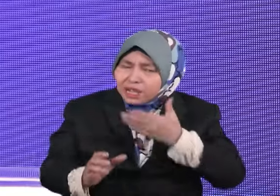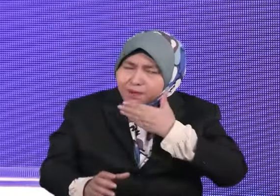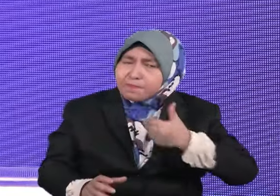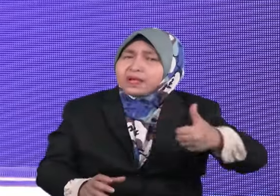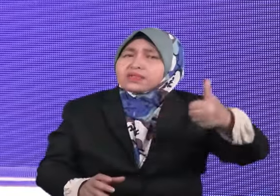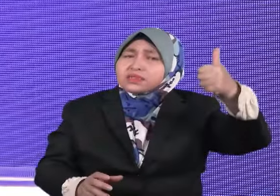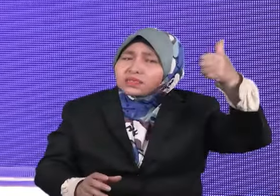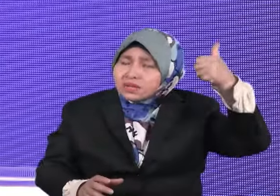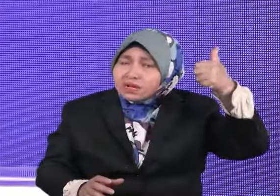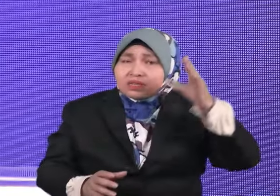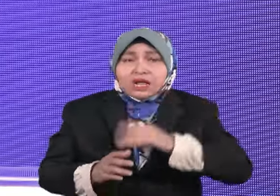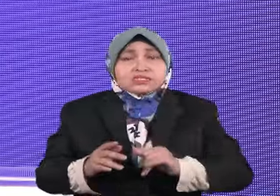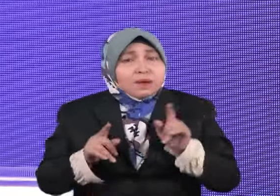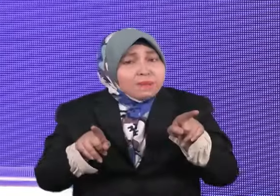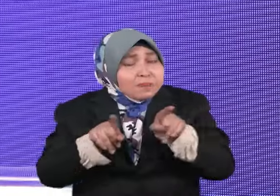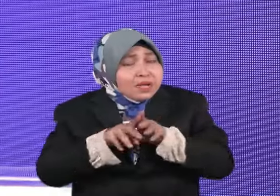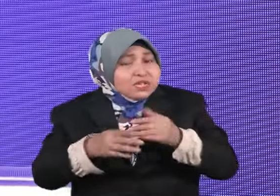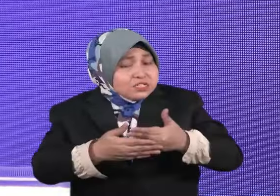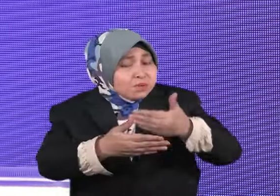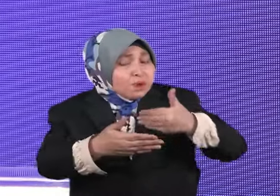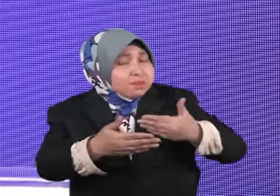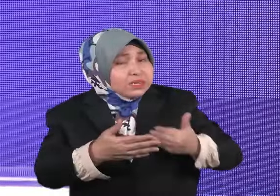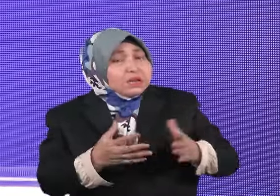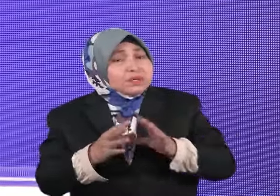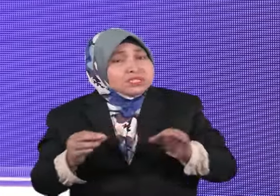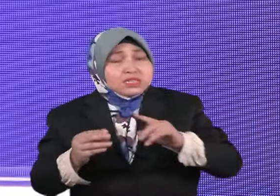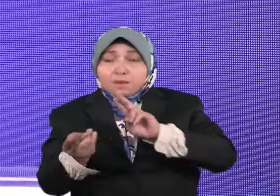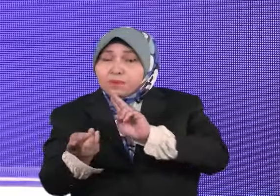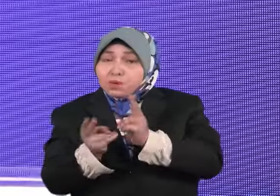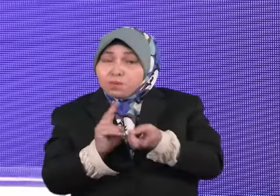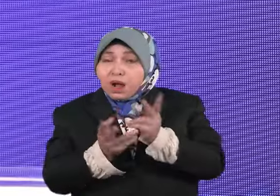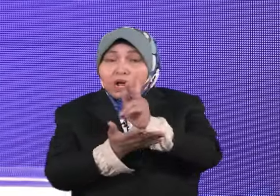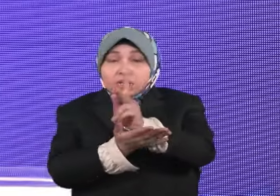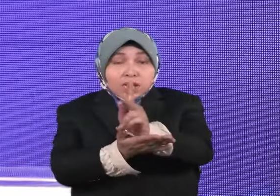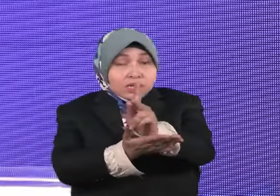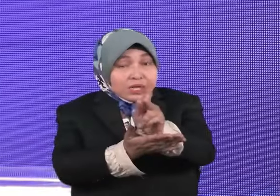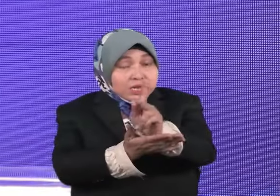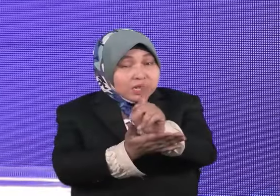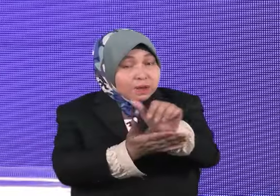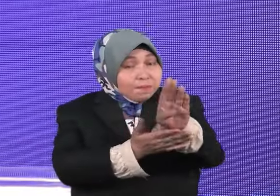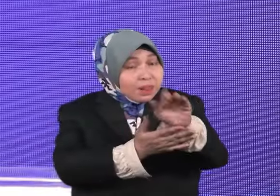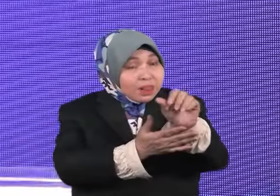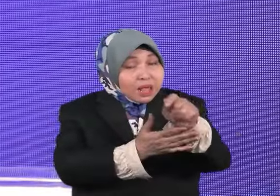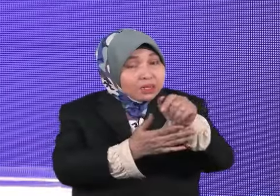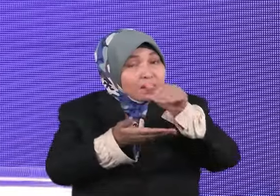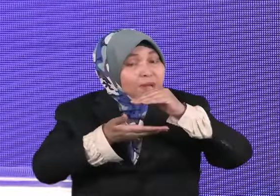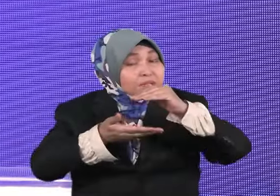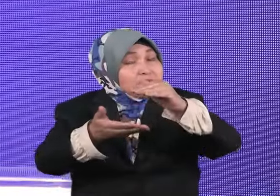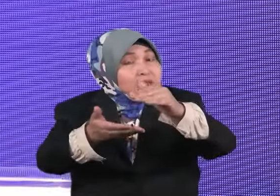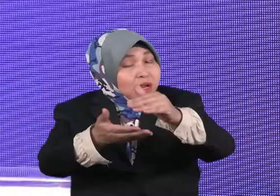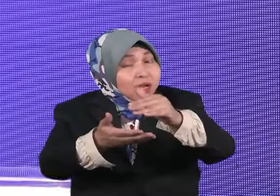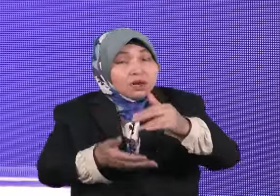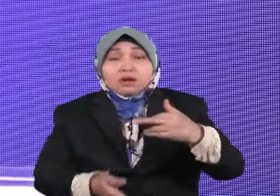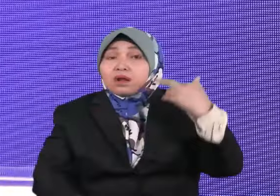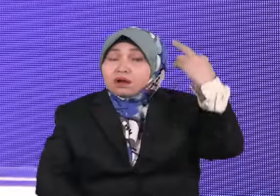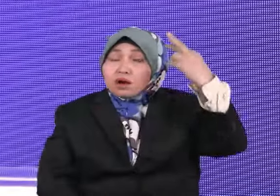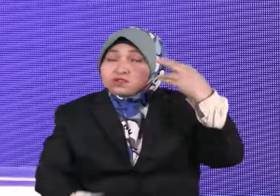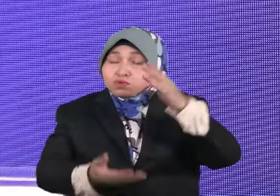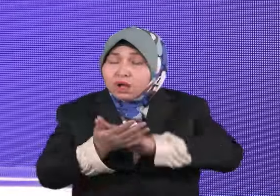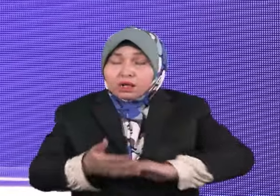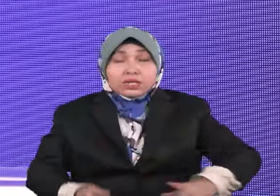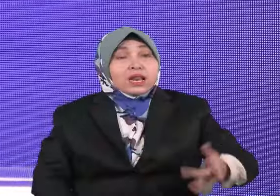baik. Sebagaimana sebelum ini pun kita bercakap tentang perubahan kiblat dan juga pengutusan Rasul itu adalah sebagai nikmat besar daripada